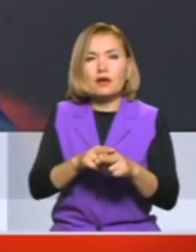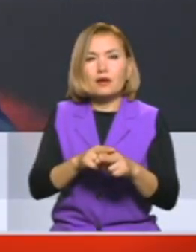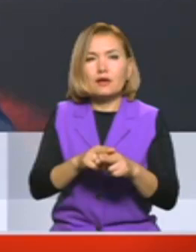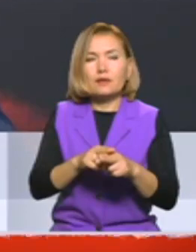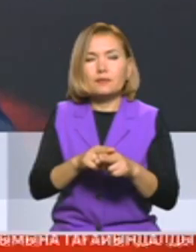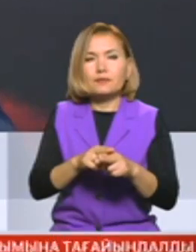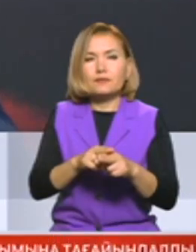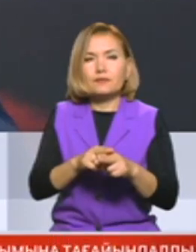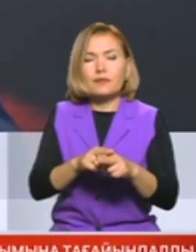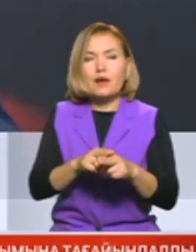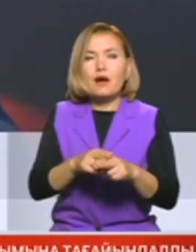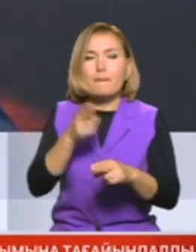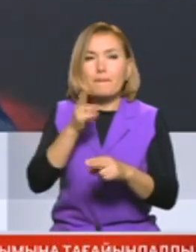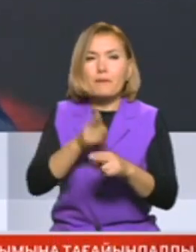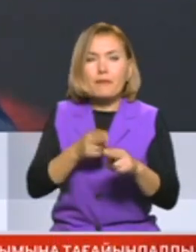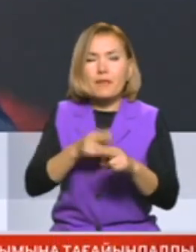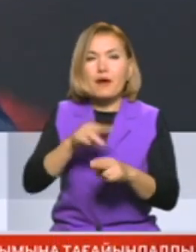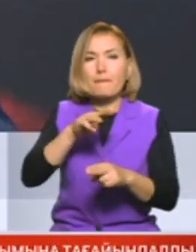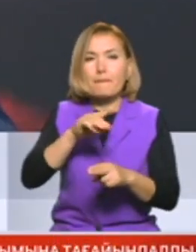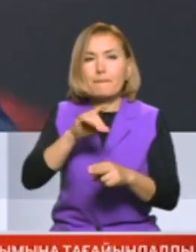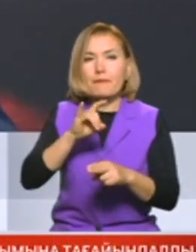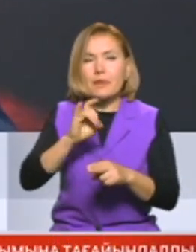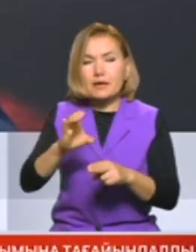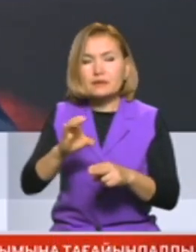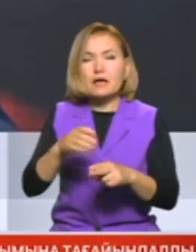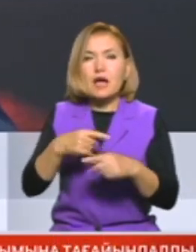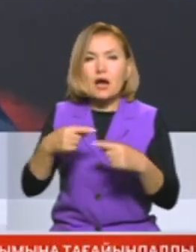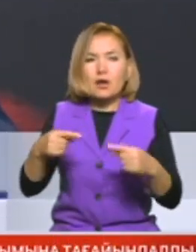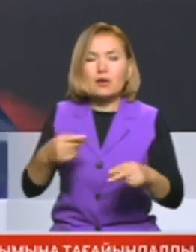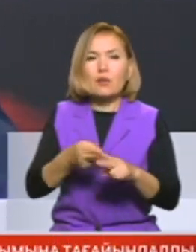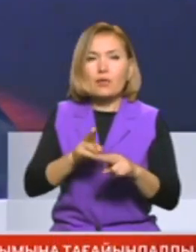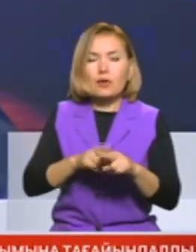топ-3-ке мыс пен мыс